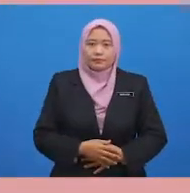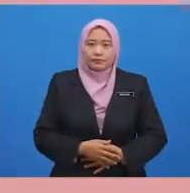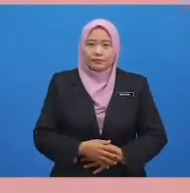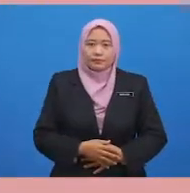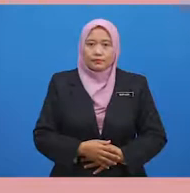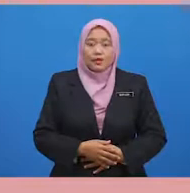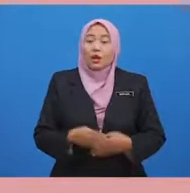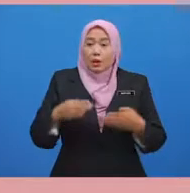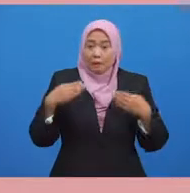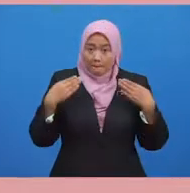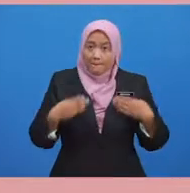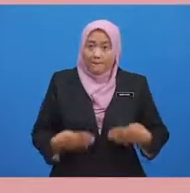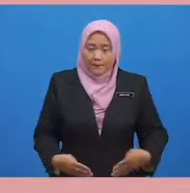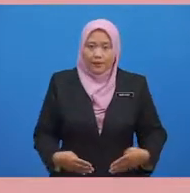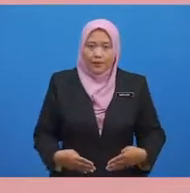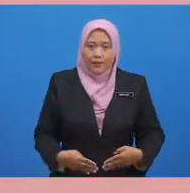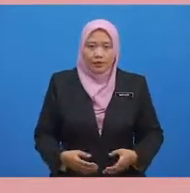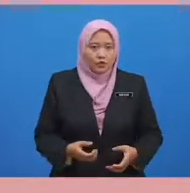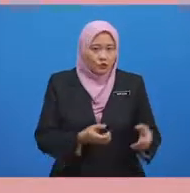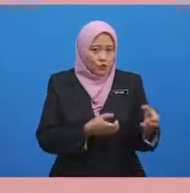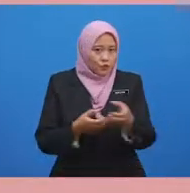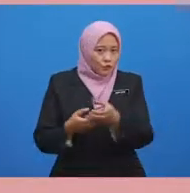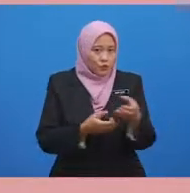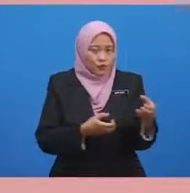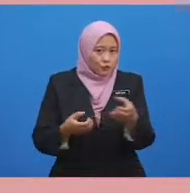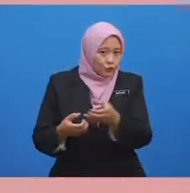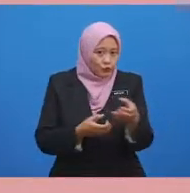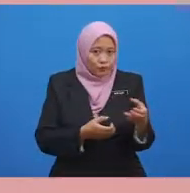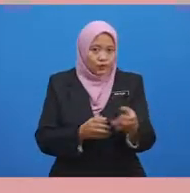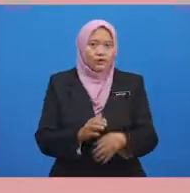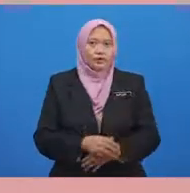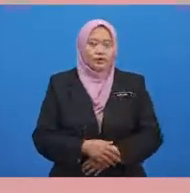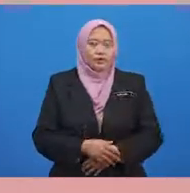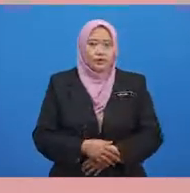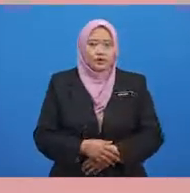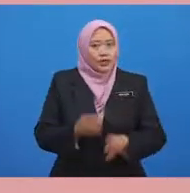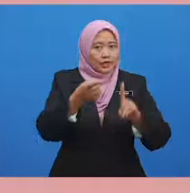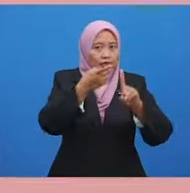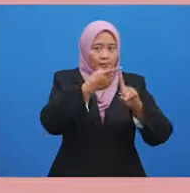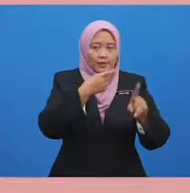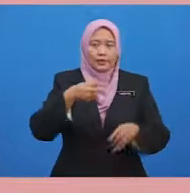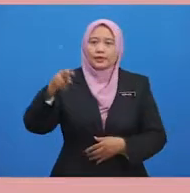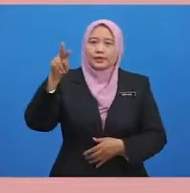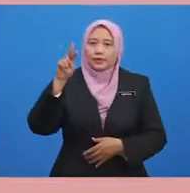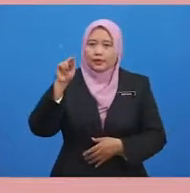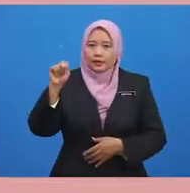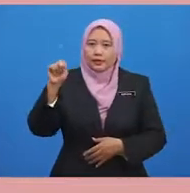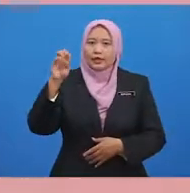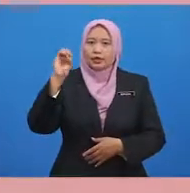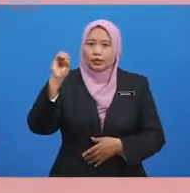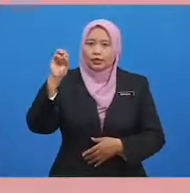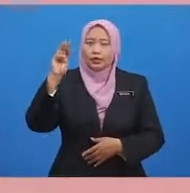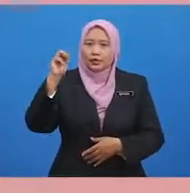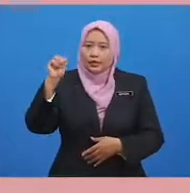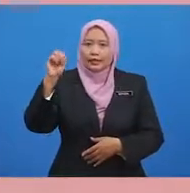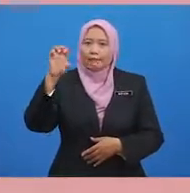Ya, ini adalah baju kalis api bomber yang diperbuat daripada plastik jenis apa